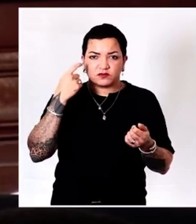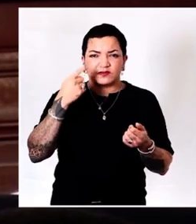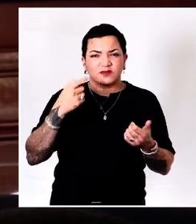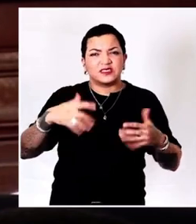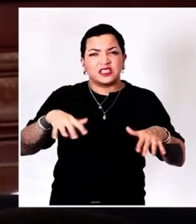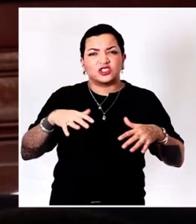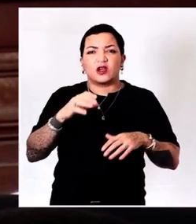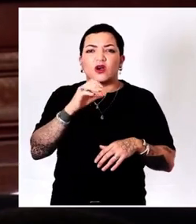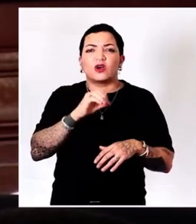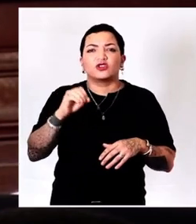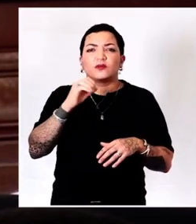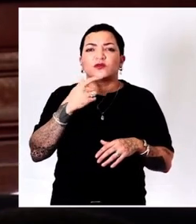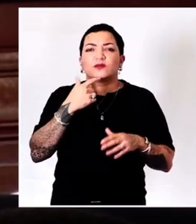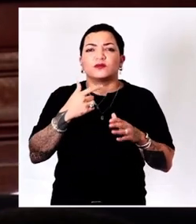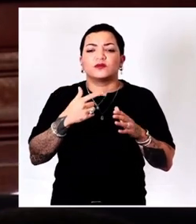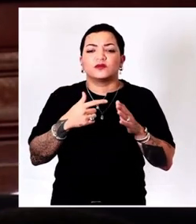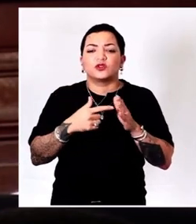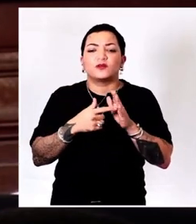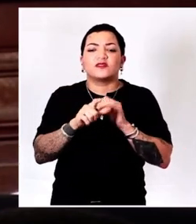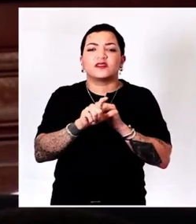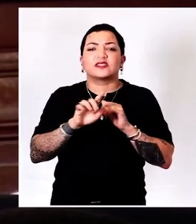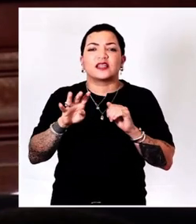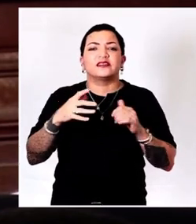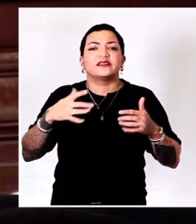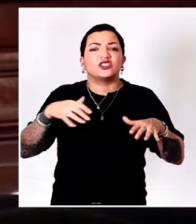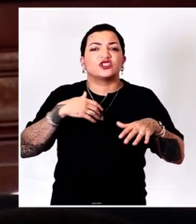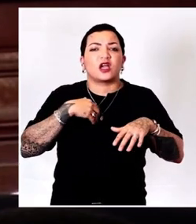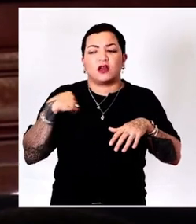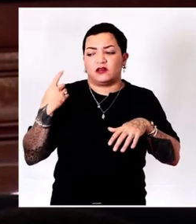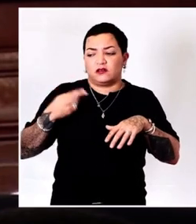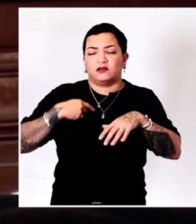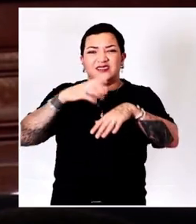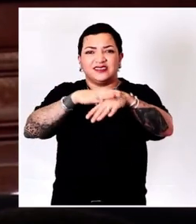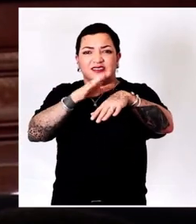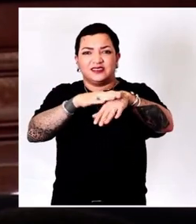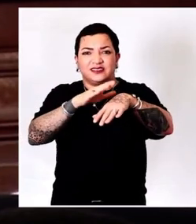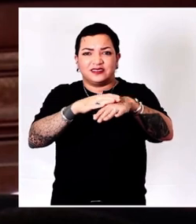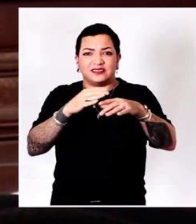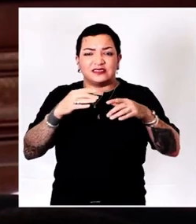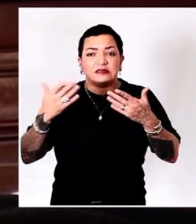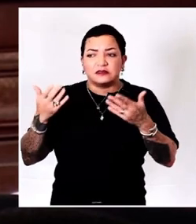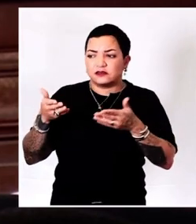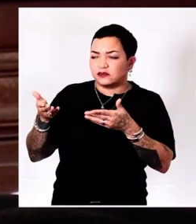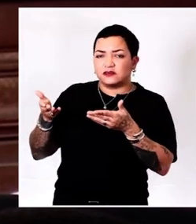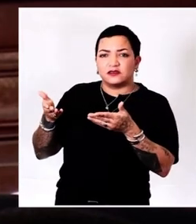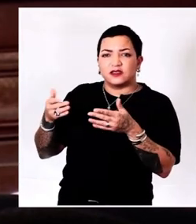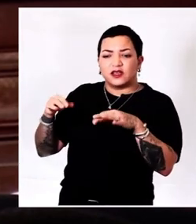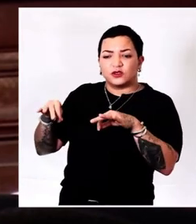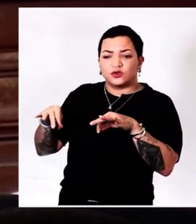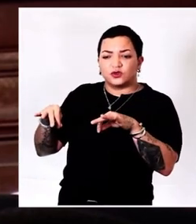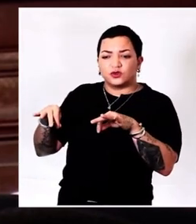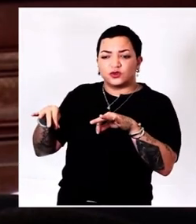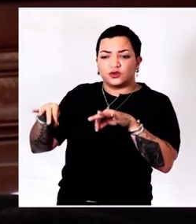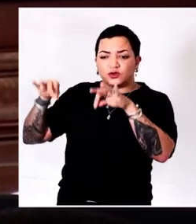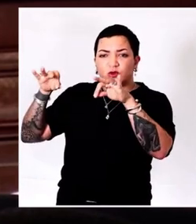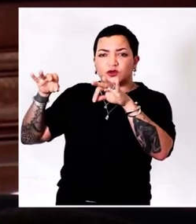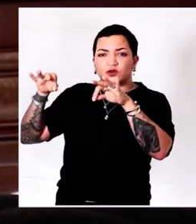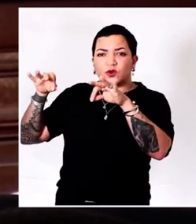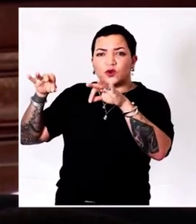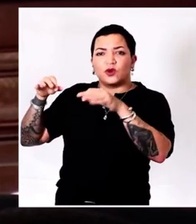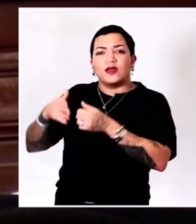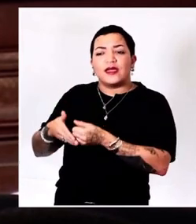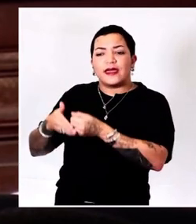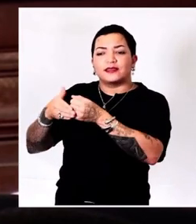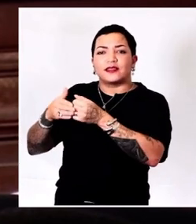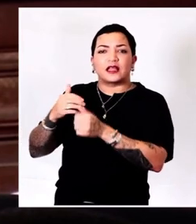en octobre 2024, où nous vous avions alerté sur les conséquences de la suspension de l'attribution des aides individuelles